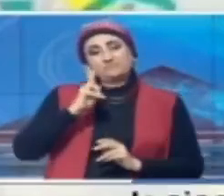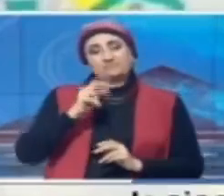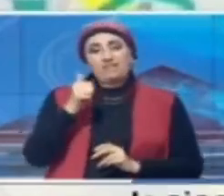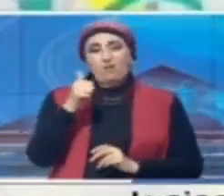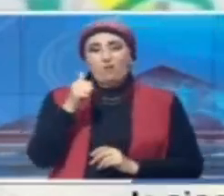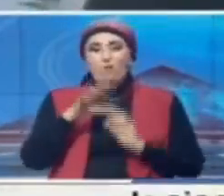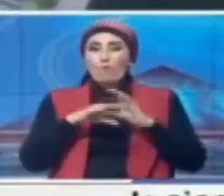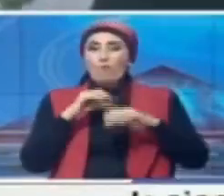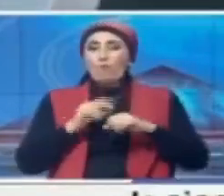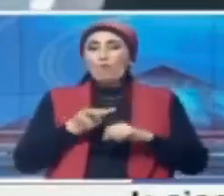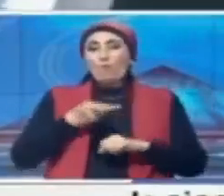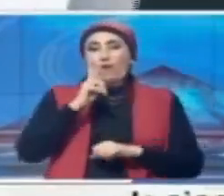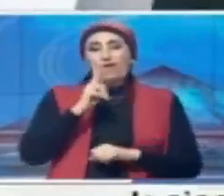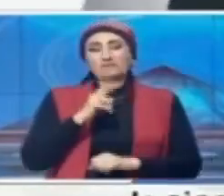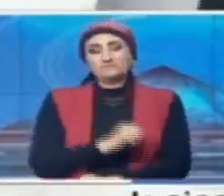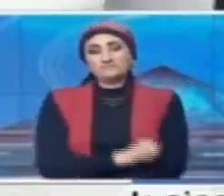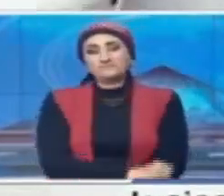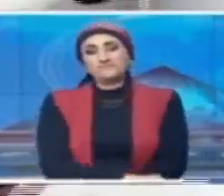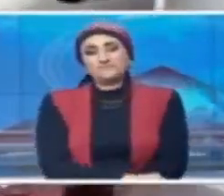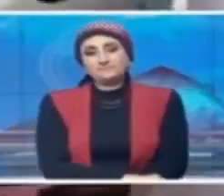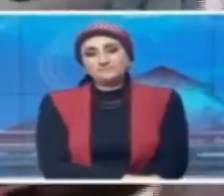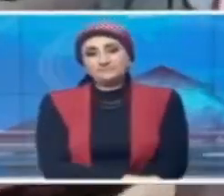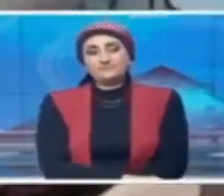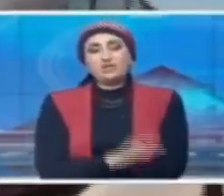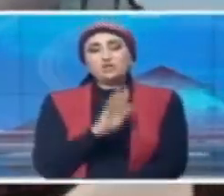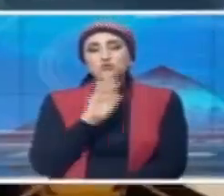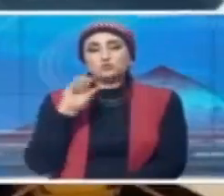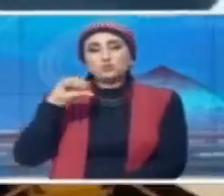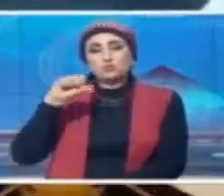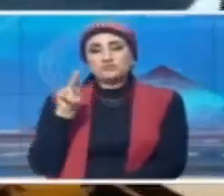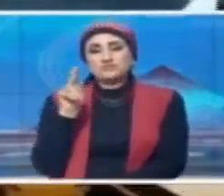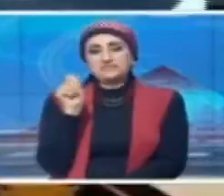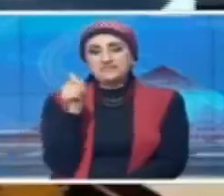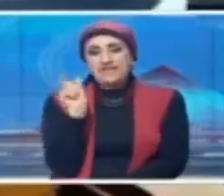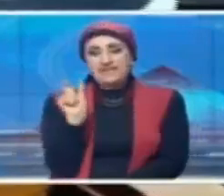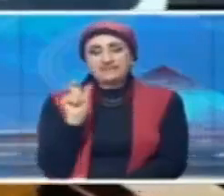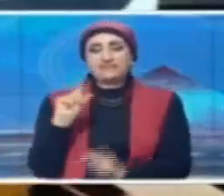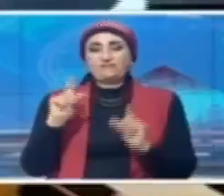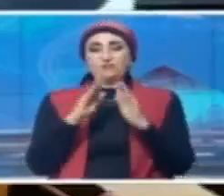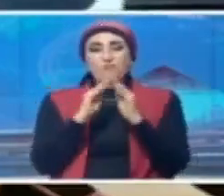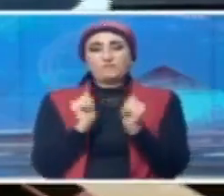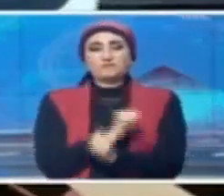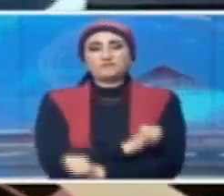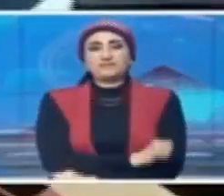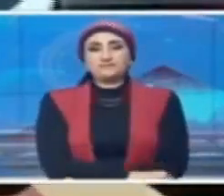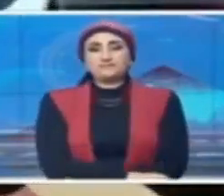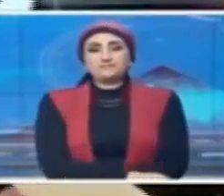بمستوى راق وآمن. سوزان مصطفى، التلفزيون المصري.